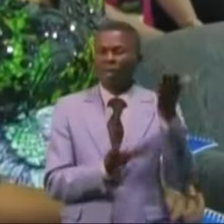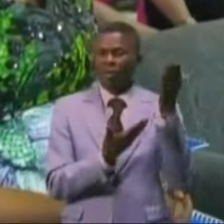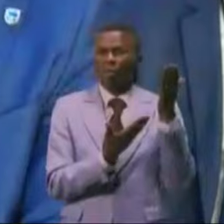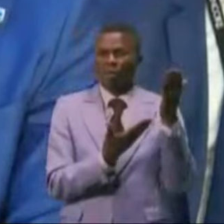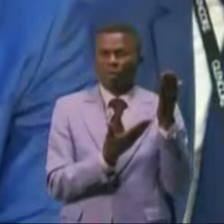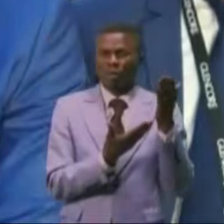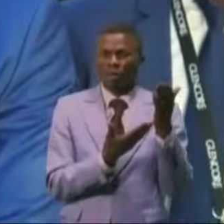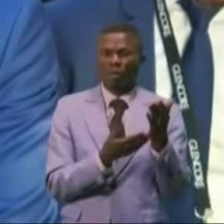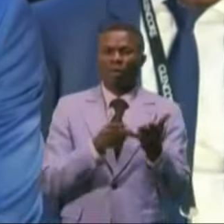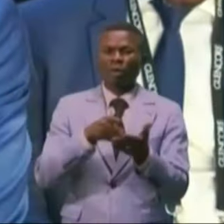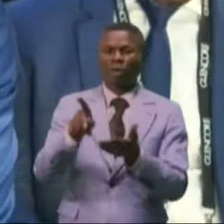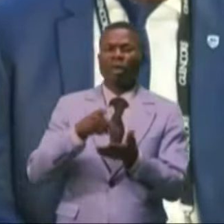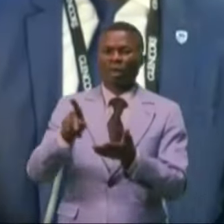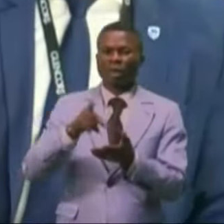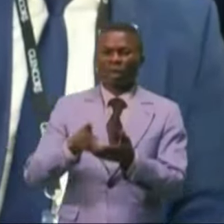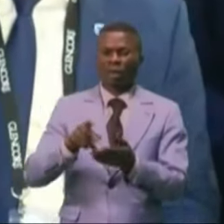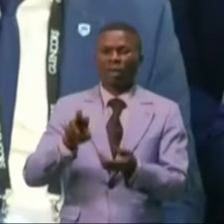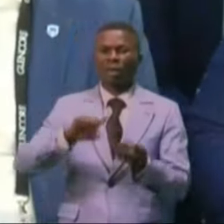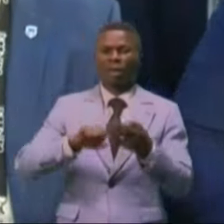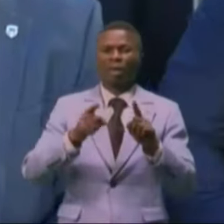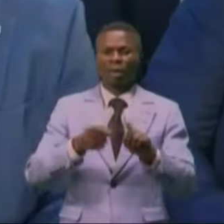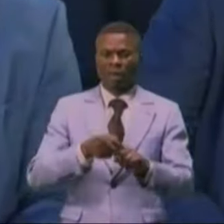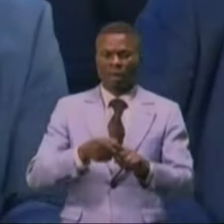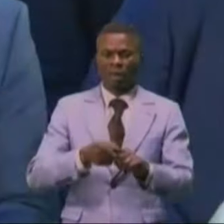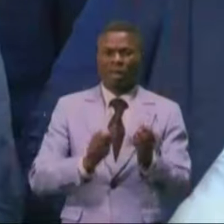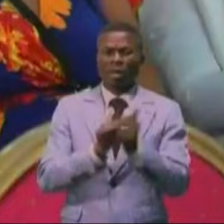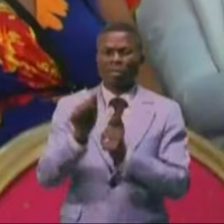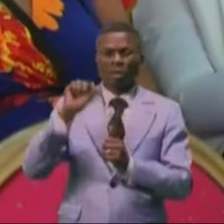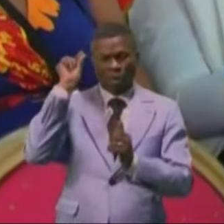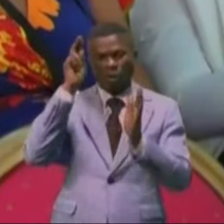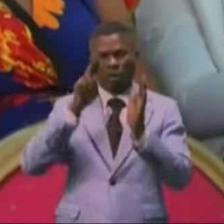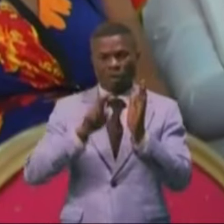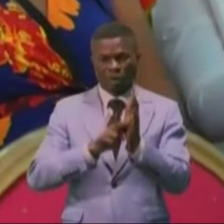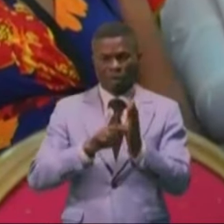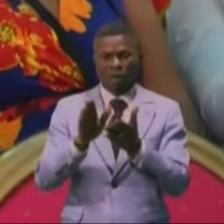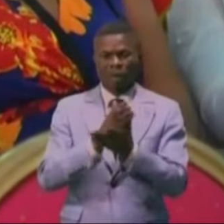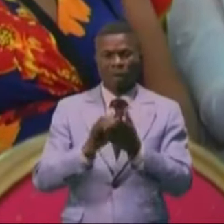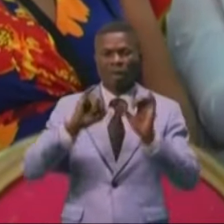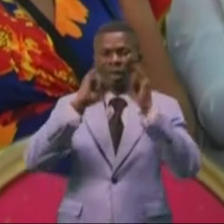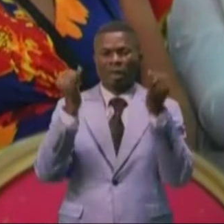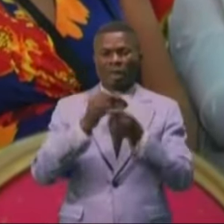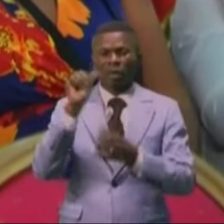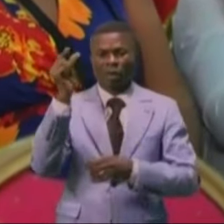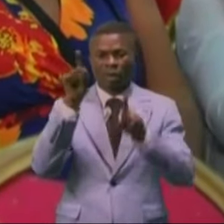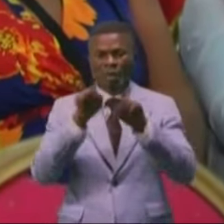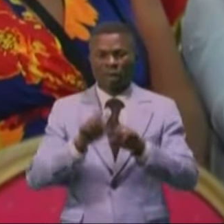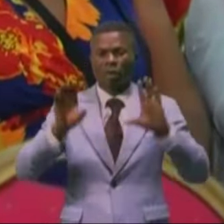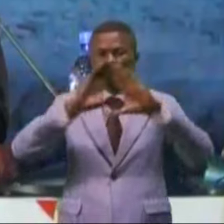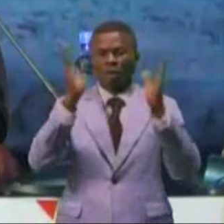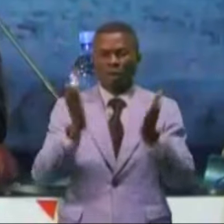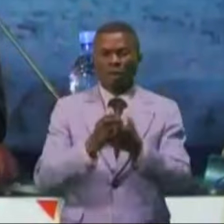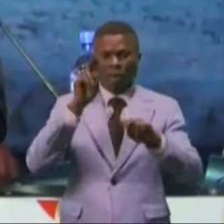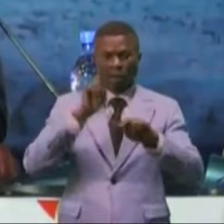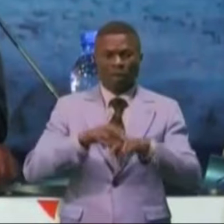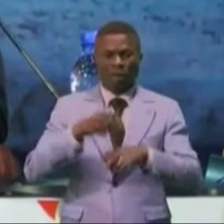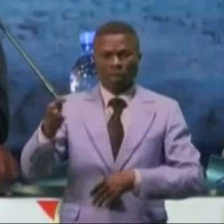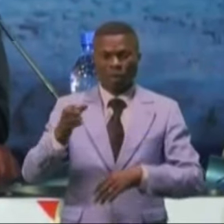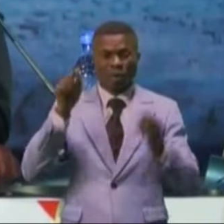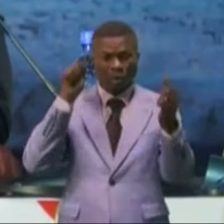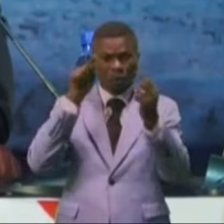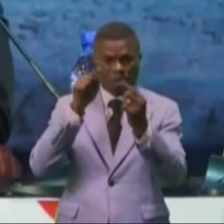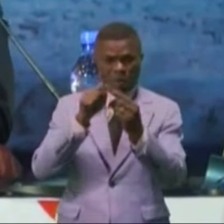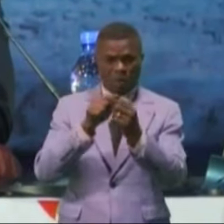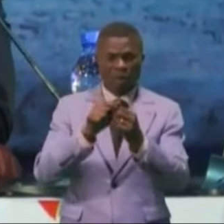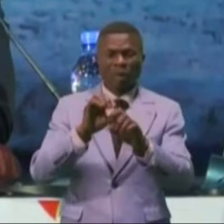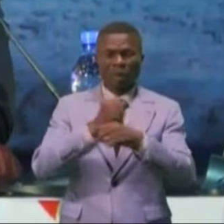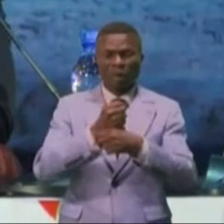la régularisation des relations par le gouvernement entre l'industrie minière et les communautés locales dans le but de